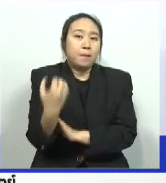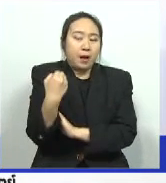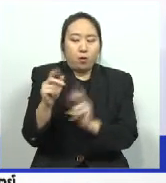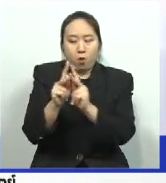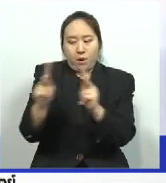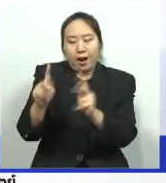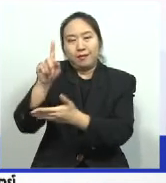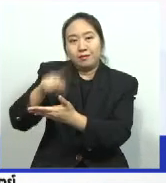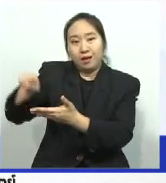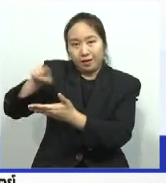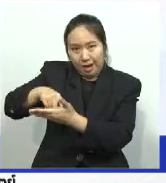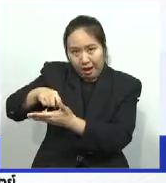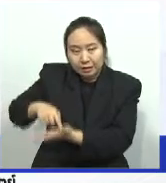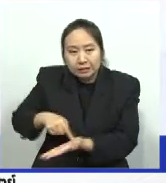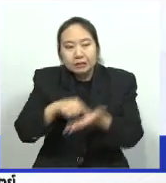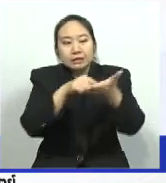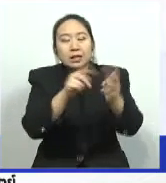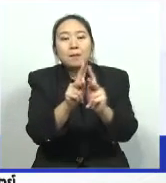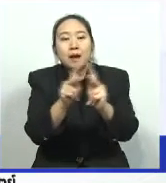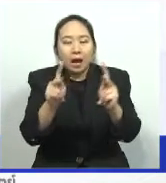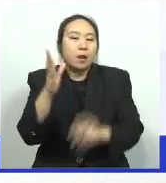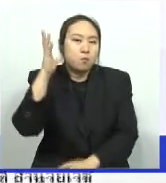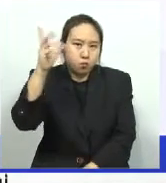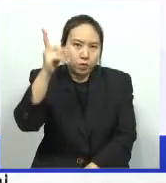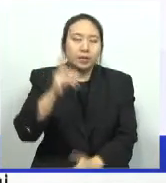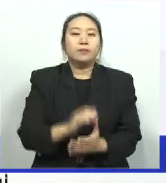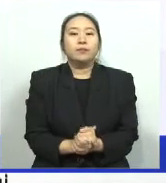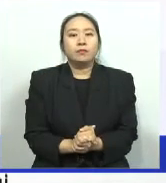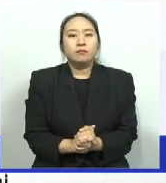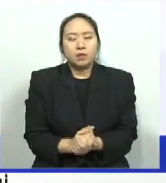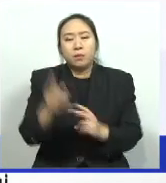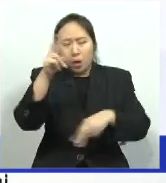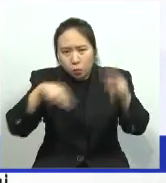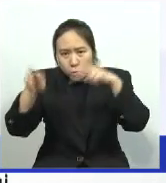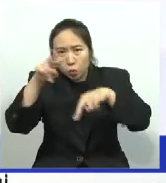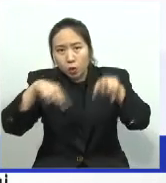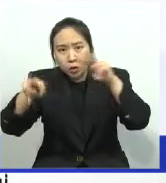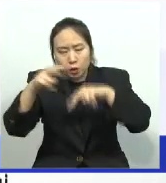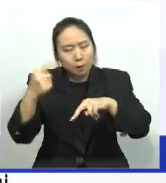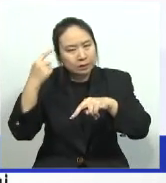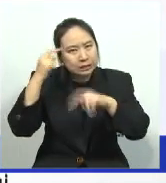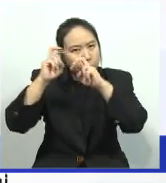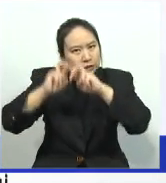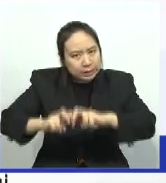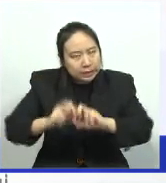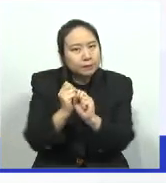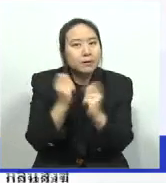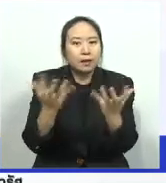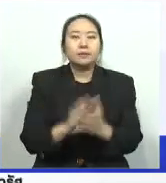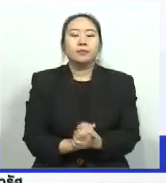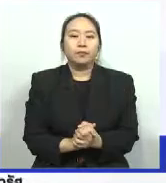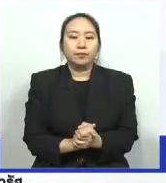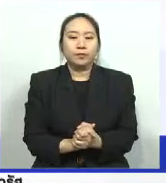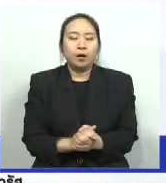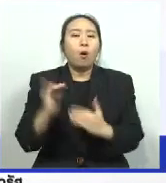เลือกตั้งครับจะได้รายงานคณะกรรมการการเลือกตั้งในวันพรุ่งนี้นะครับเพื่อตรวจสอบเพื่อให้ท่านวินิจฉัยต่อไปนะครับจ